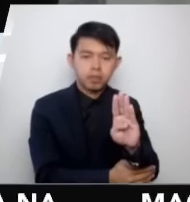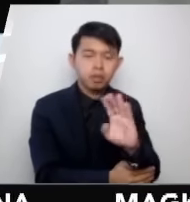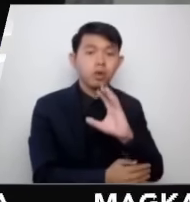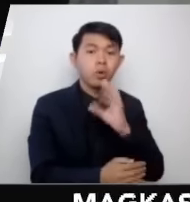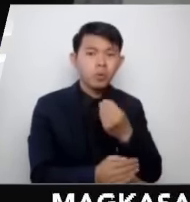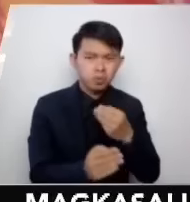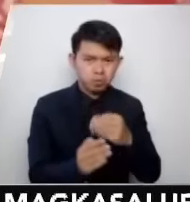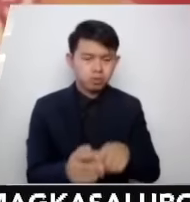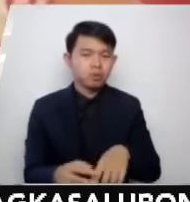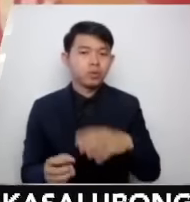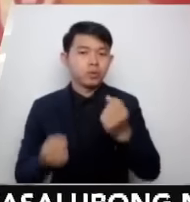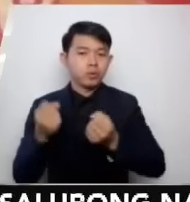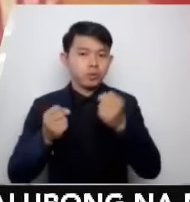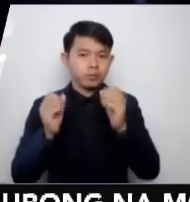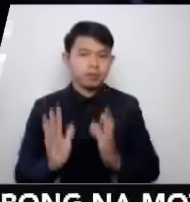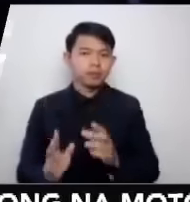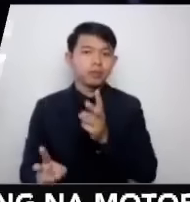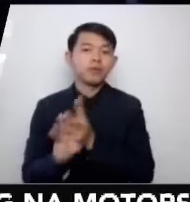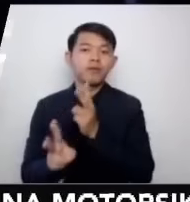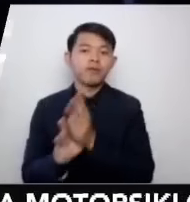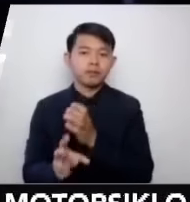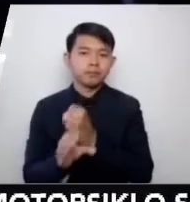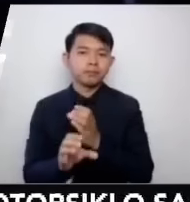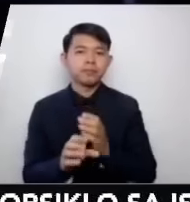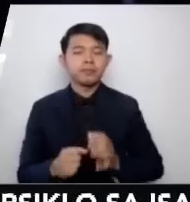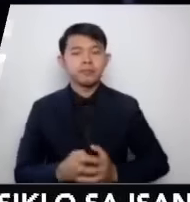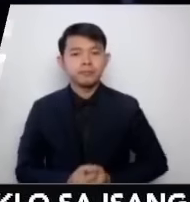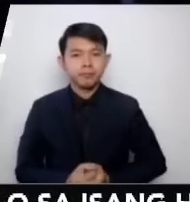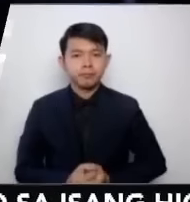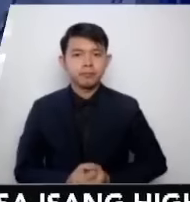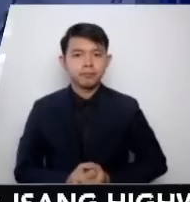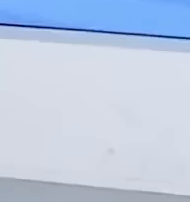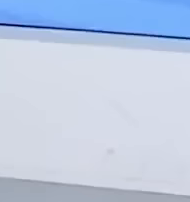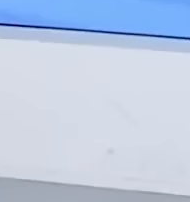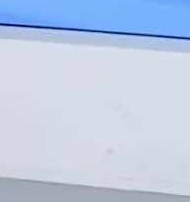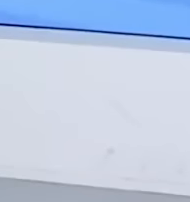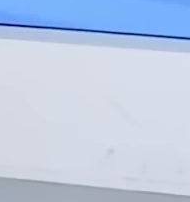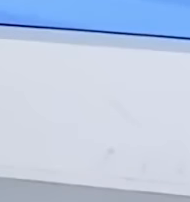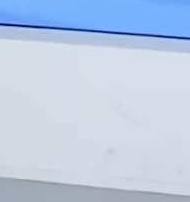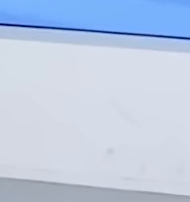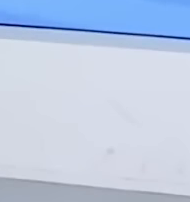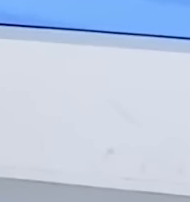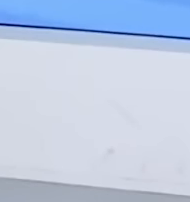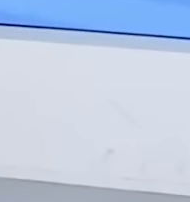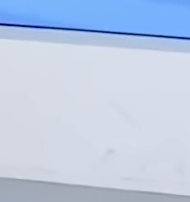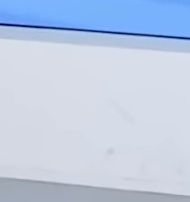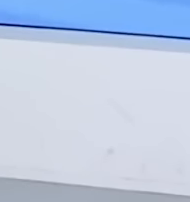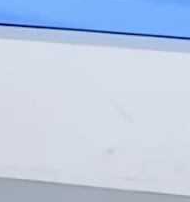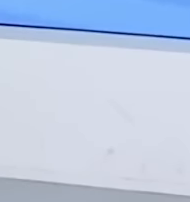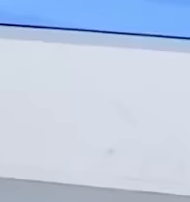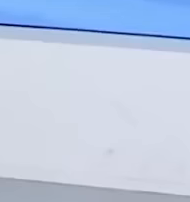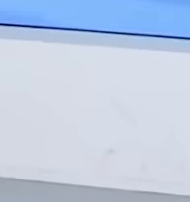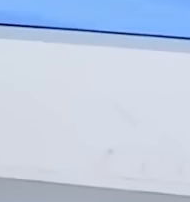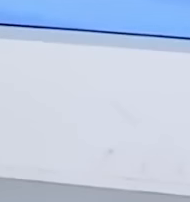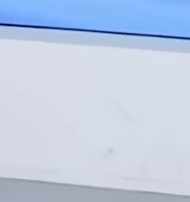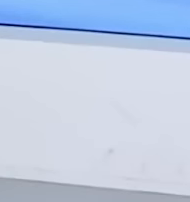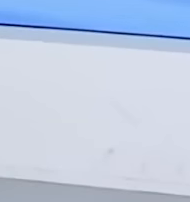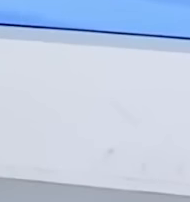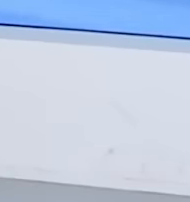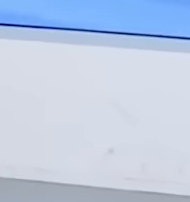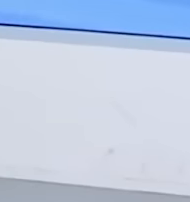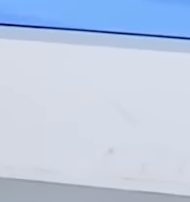Bam Alegre, nagbabalita para sa GMA Integrated News. Inaabuso ang libel immunity. Yan ang sinabi